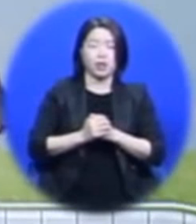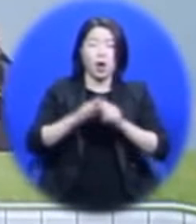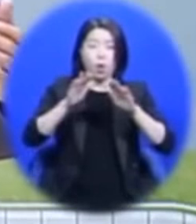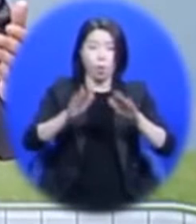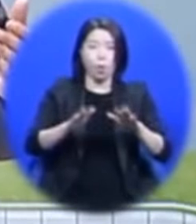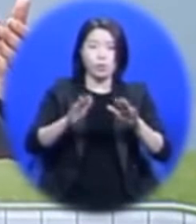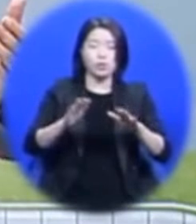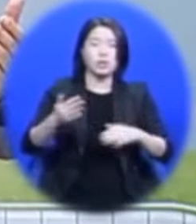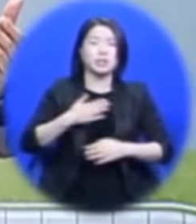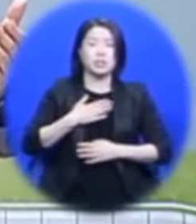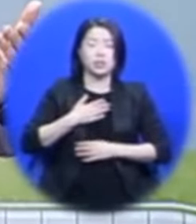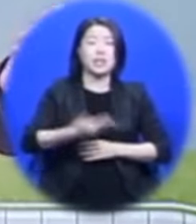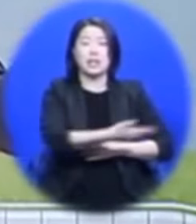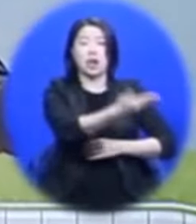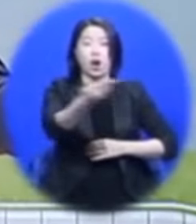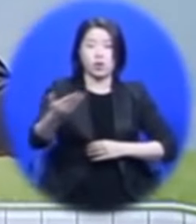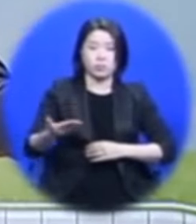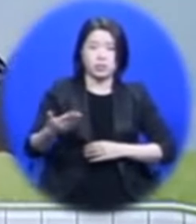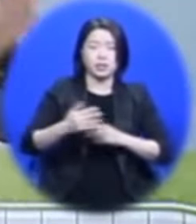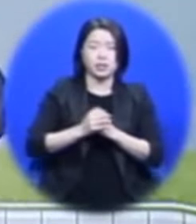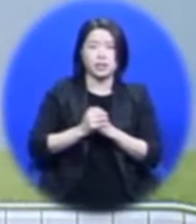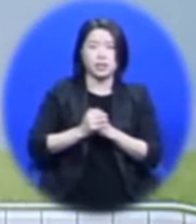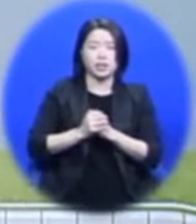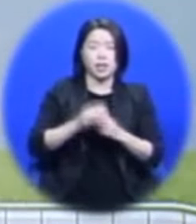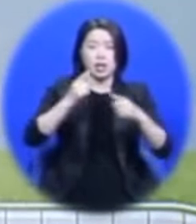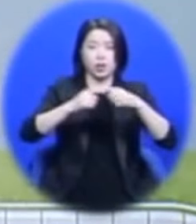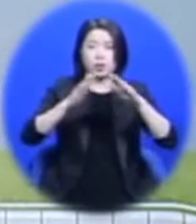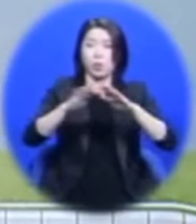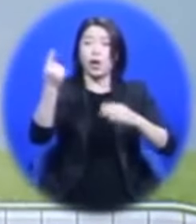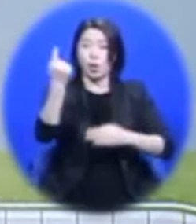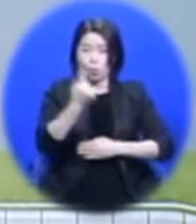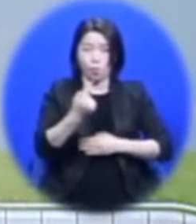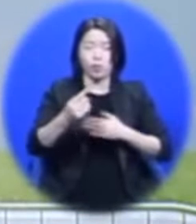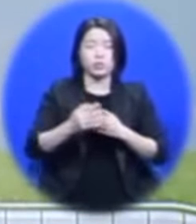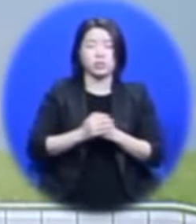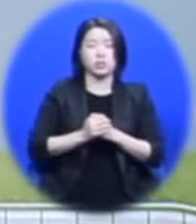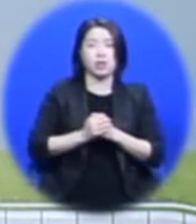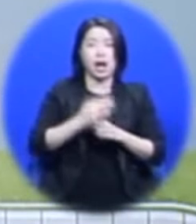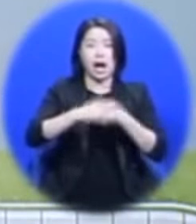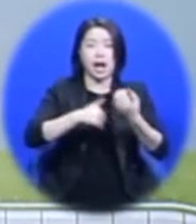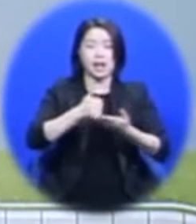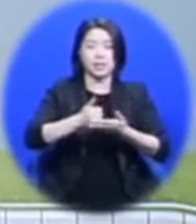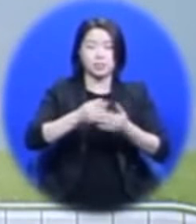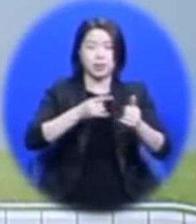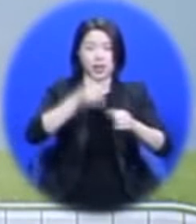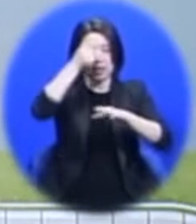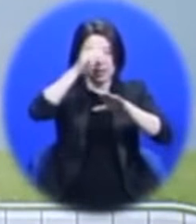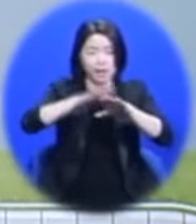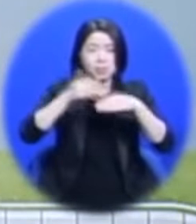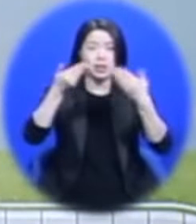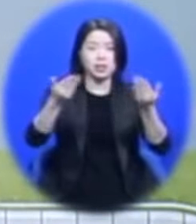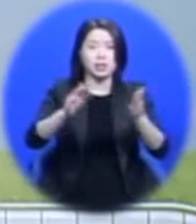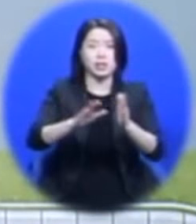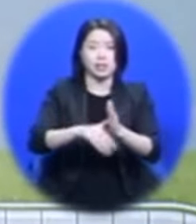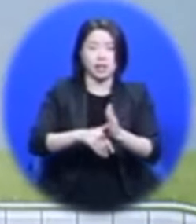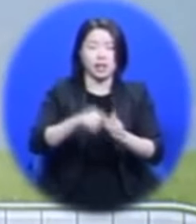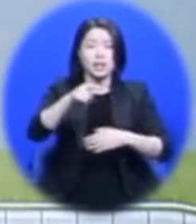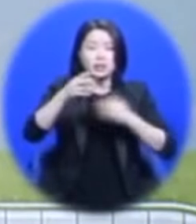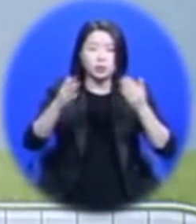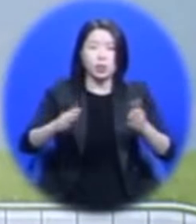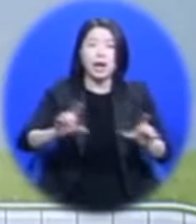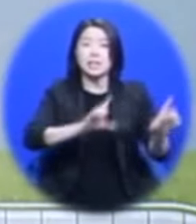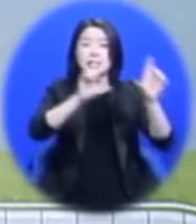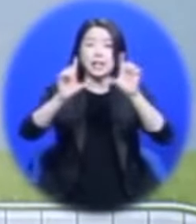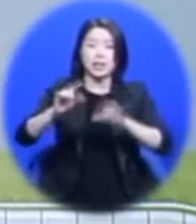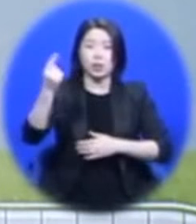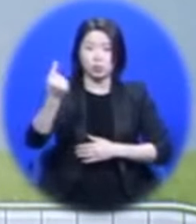오늘 저는 여러분들이 이렇게 교회에 오셔서 하나님께 예배 드릴 때 그동안 여러분 살아오는